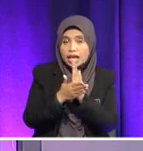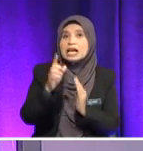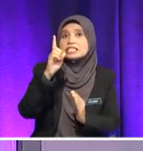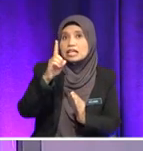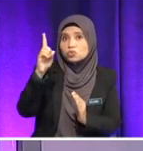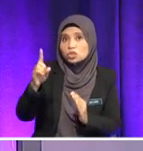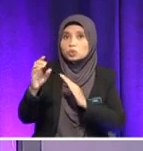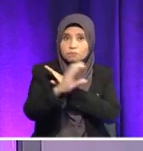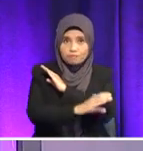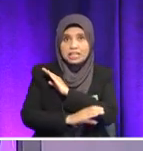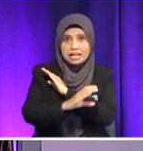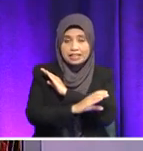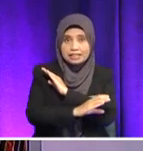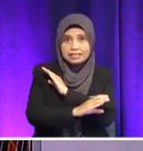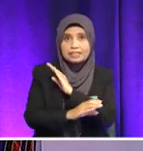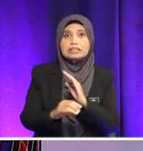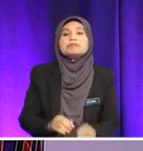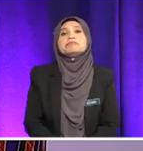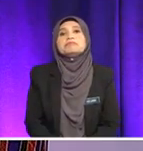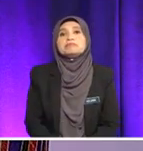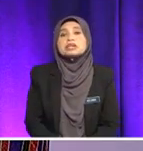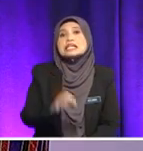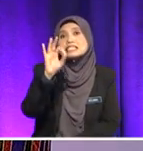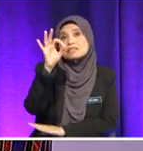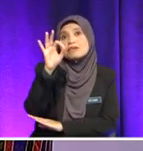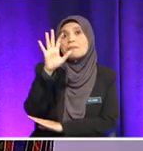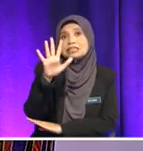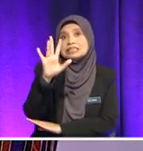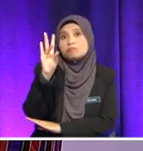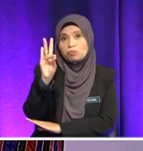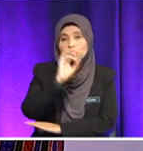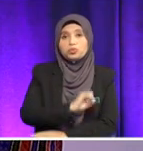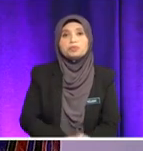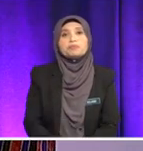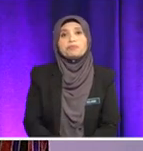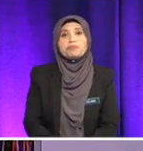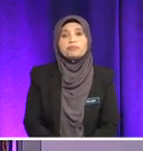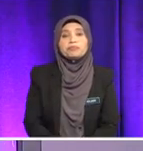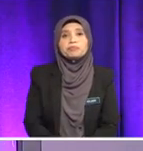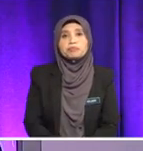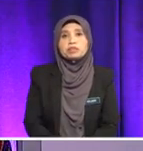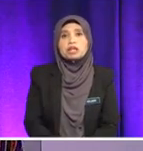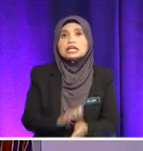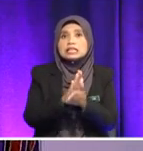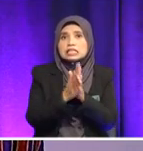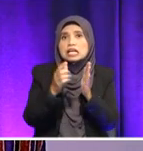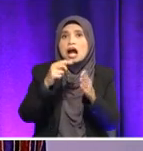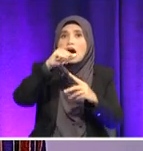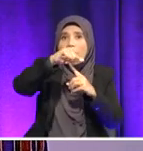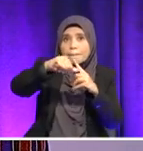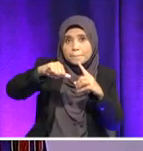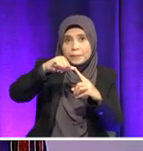dan dalam kiss ini terus kebetulan 57 baik kita tengok jadi apabila